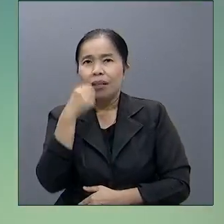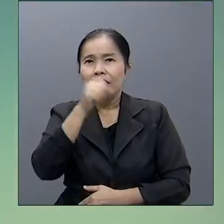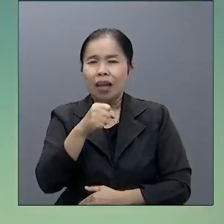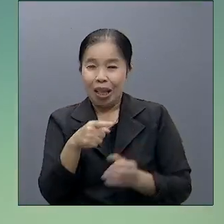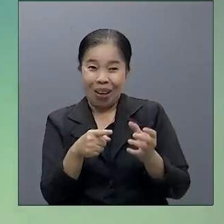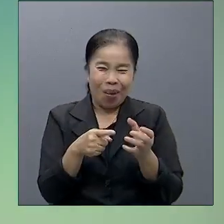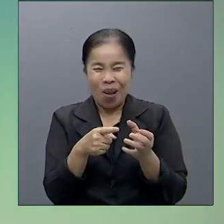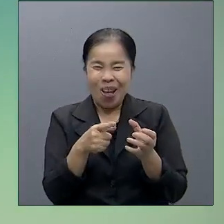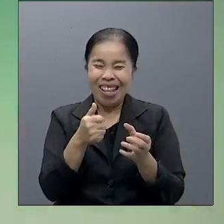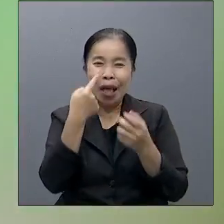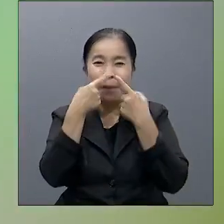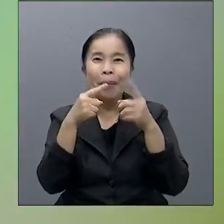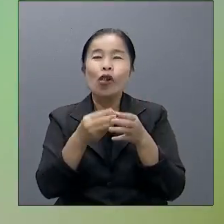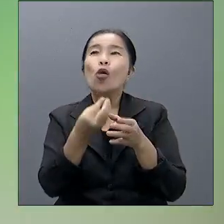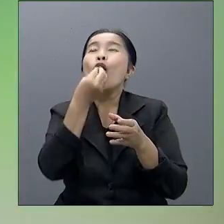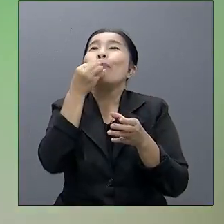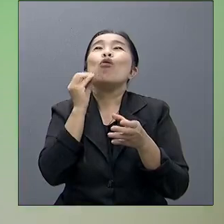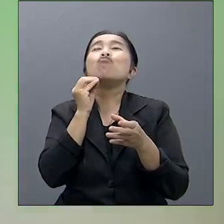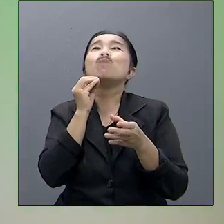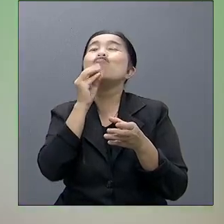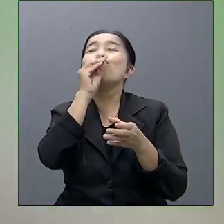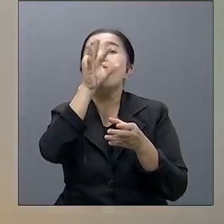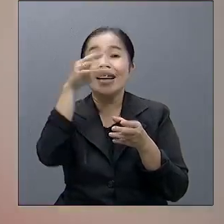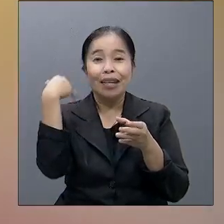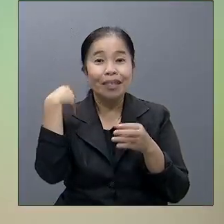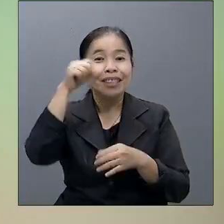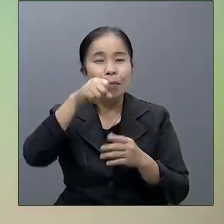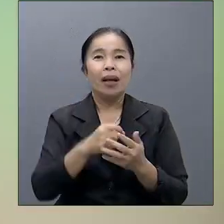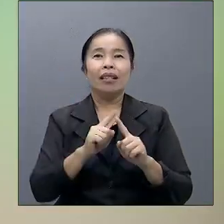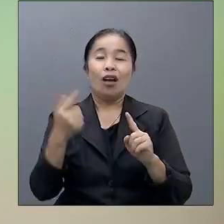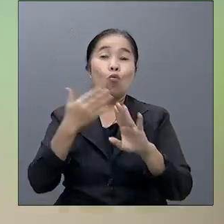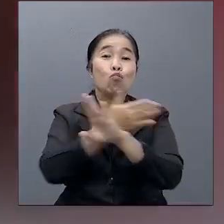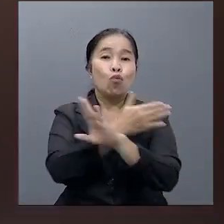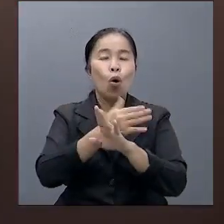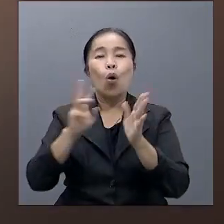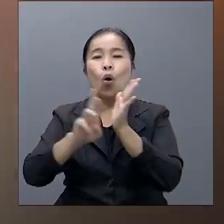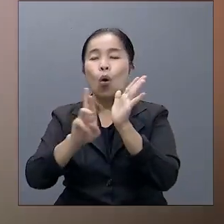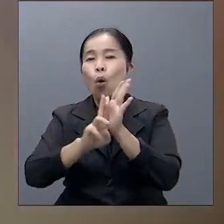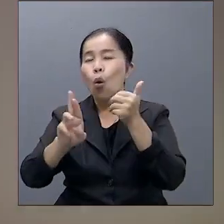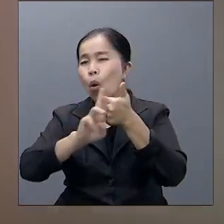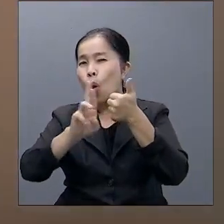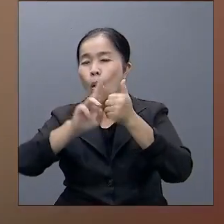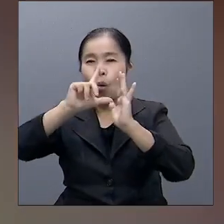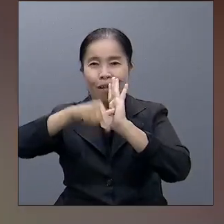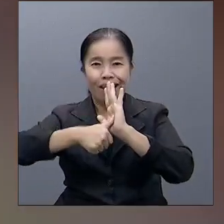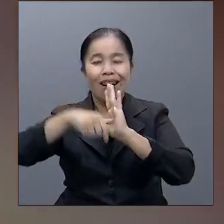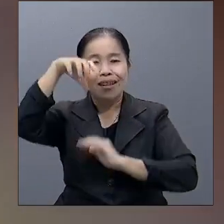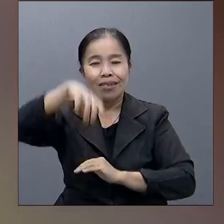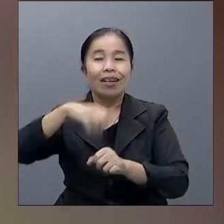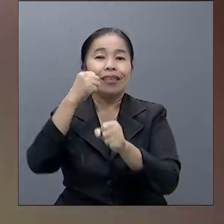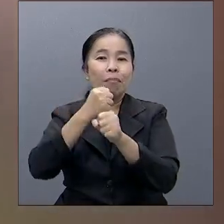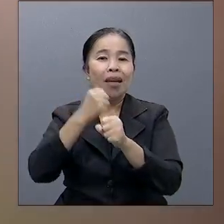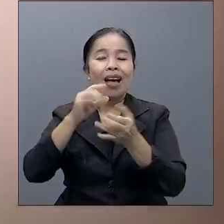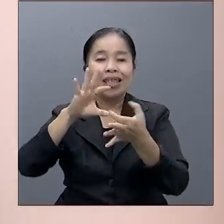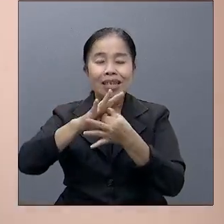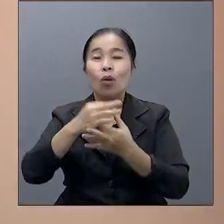ากินดูว้าวดีแต่พี่กลัวพี่เลยไม่ได้สั่งมากินอ่ะ ใช่อ่ะซึ่งก่อนหน้านั้นเนี่ยทางรองเลขาธิการคณะกรรมการอาหารและยาสำนักงานคณะกรรมการอาหาร